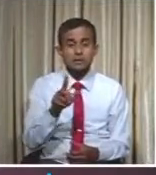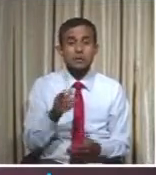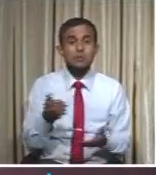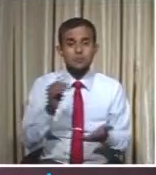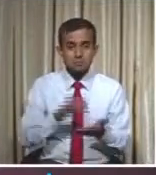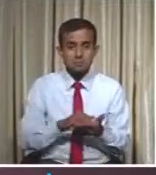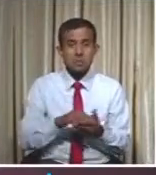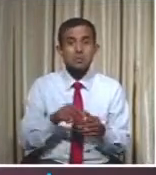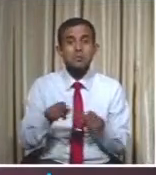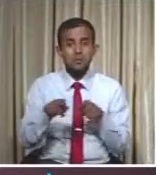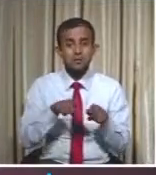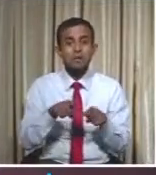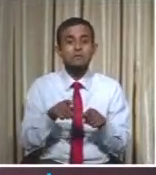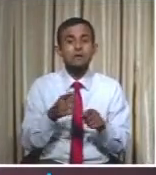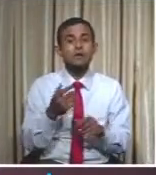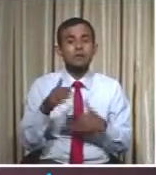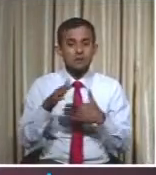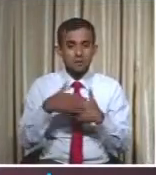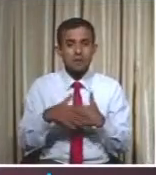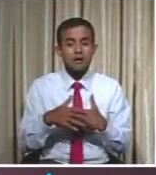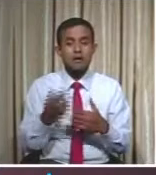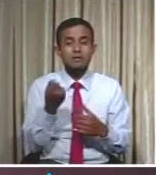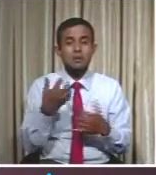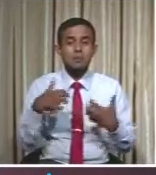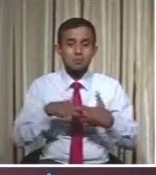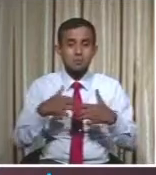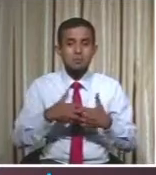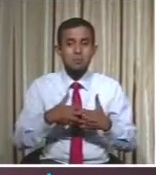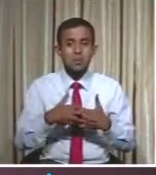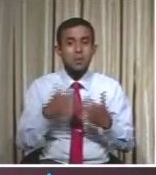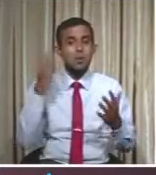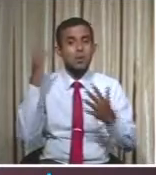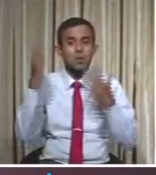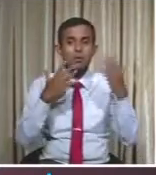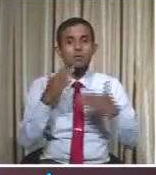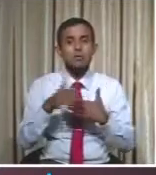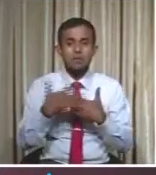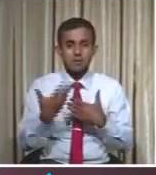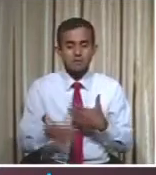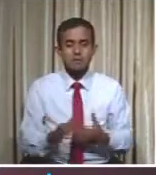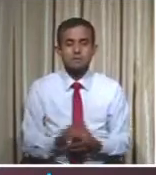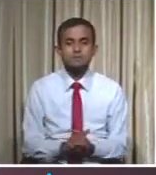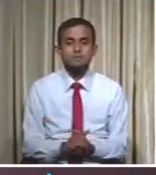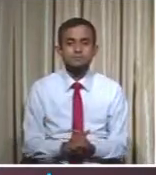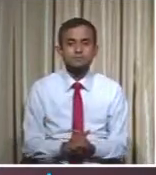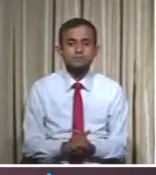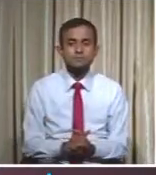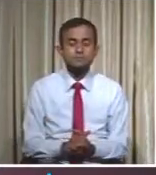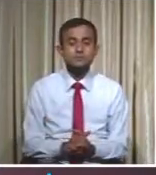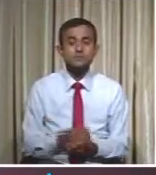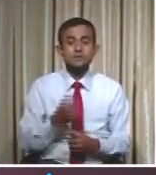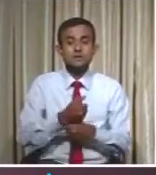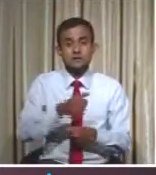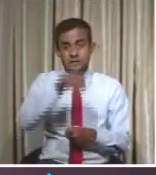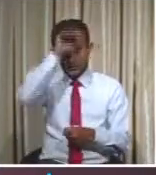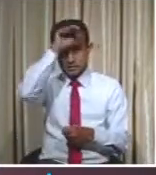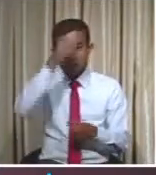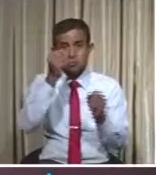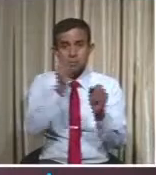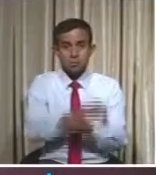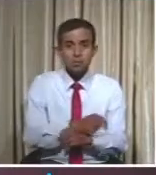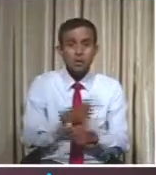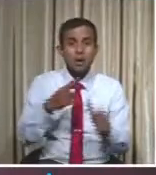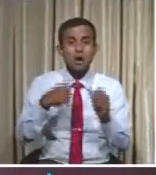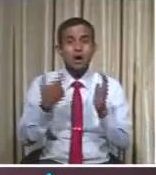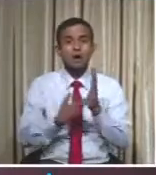තව විදියකට එවැනිම අර්බුදයක් ආර්ථික අර්බුදයක් ගෝලීය වශයෙන් මුණ දෙන්න සිද්ධ වුණා ග්‍රීසිය කඩා වැටුණා